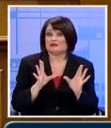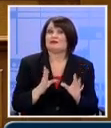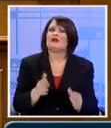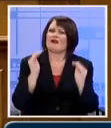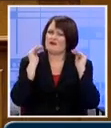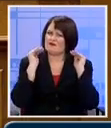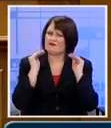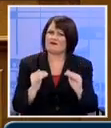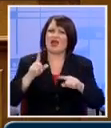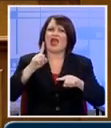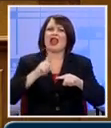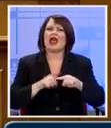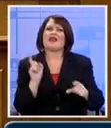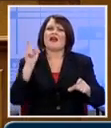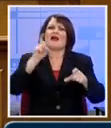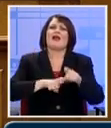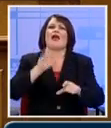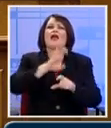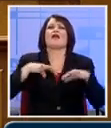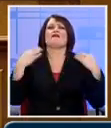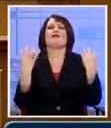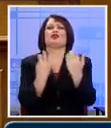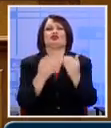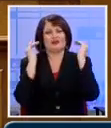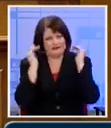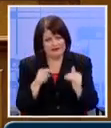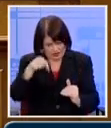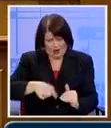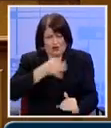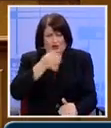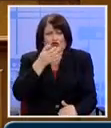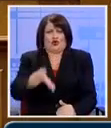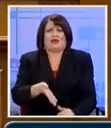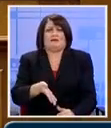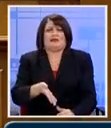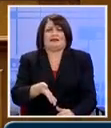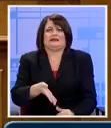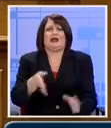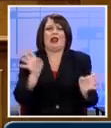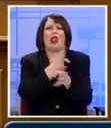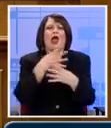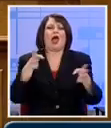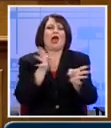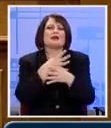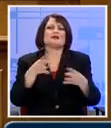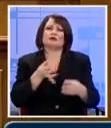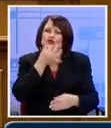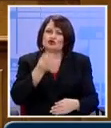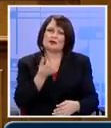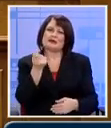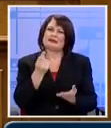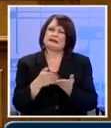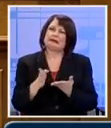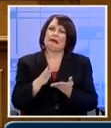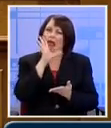θα κρατήσει την Ελλάδα στην Ευρωζώνη. Το είπατε και σήμερα μέσα σε αυτό το κύμα του λαϊκισμού που επιπέμψατε, είπατε μισή